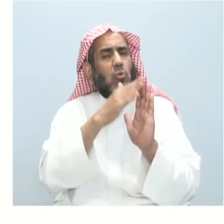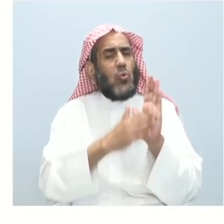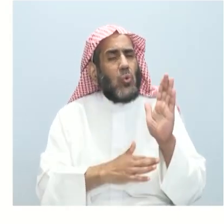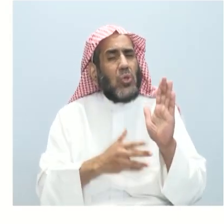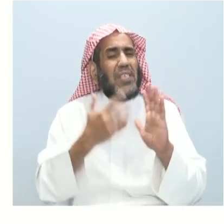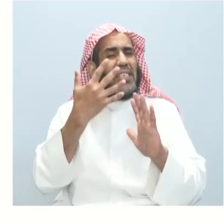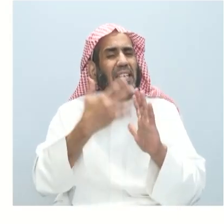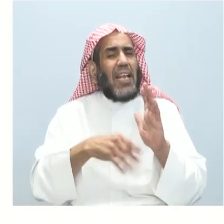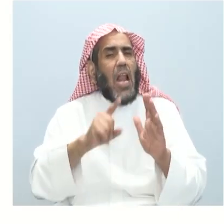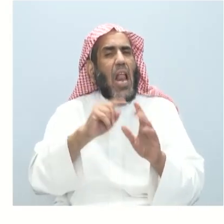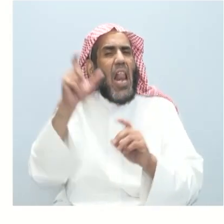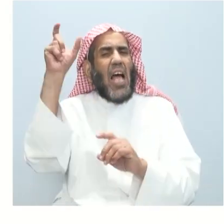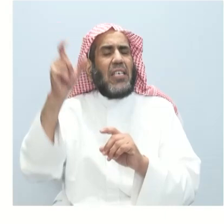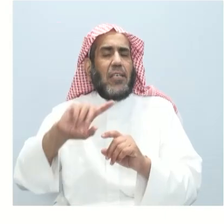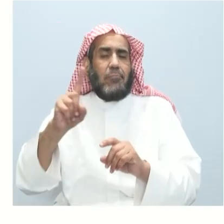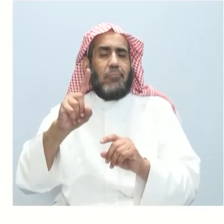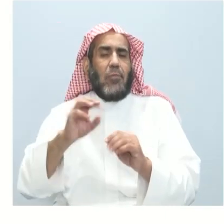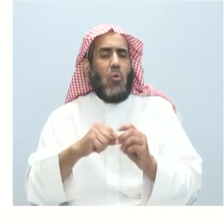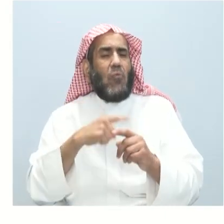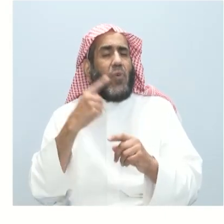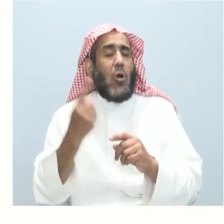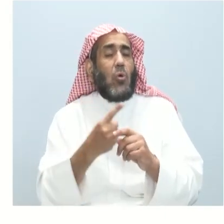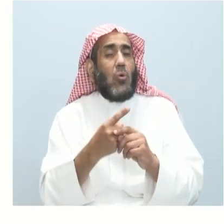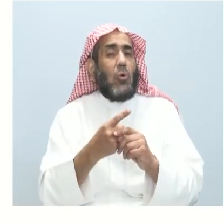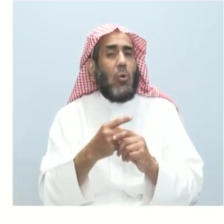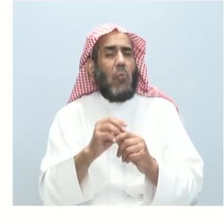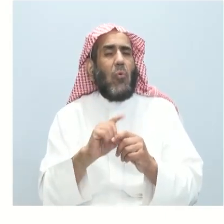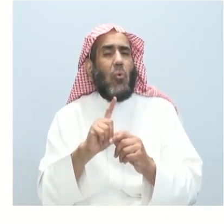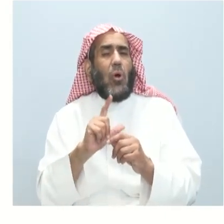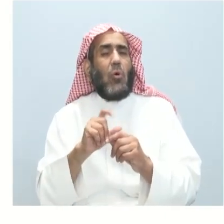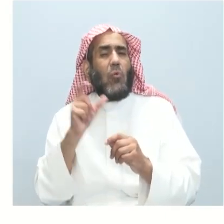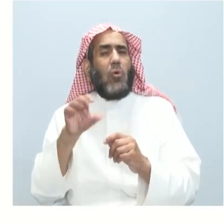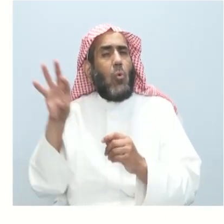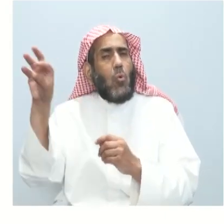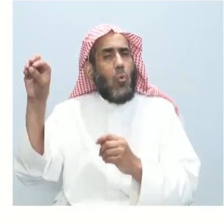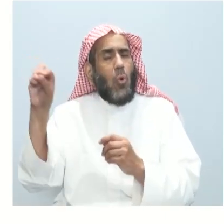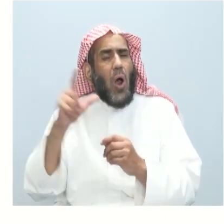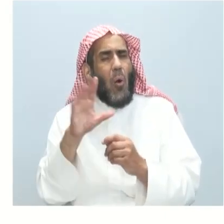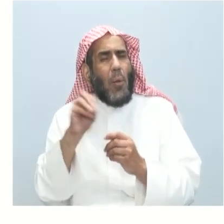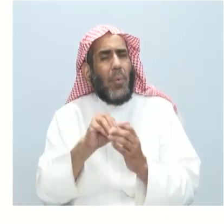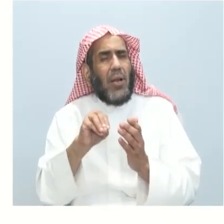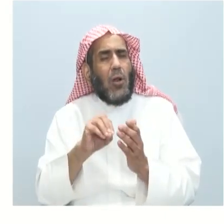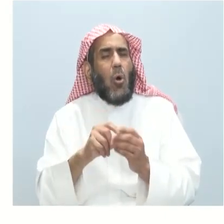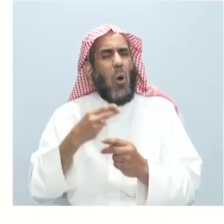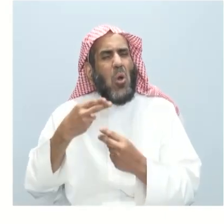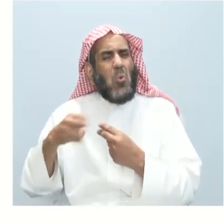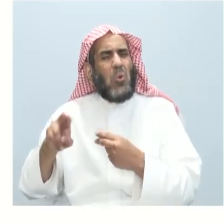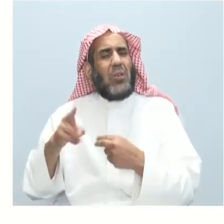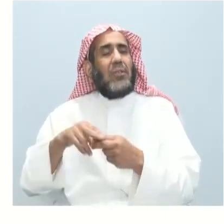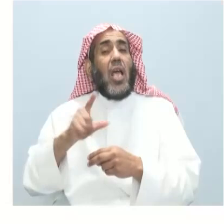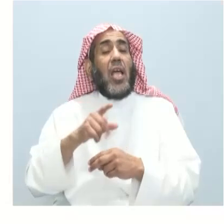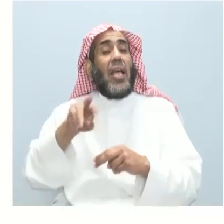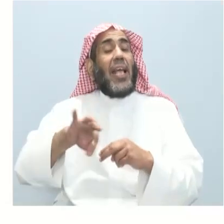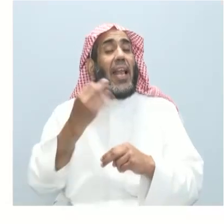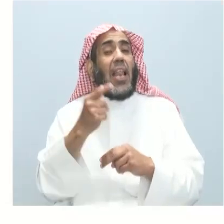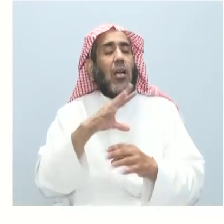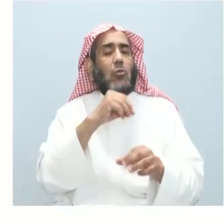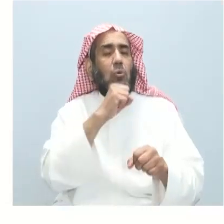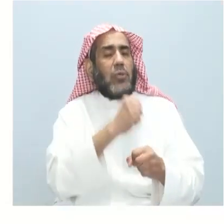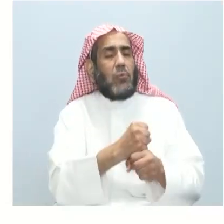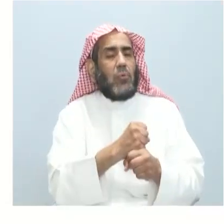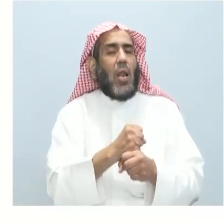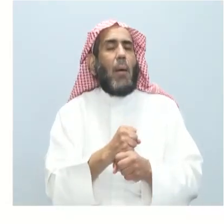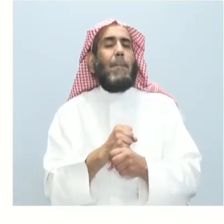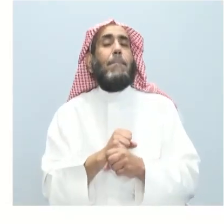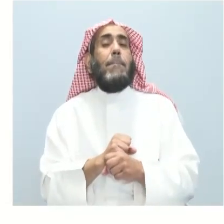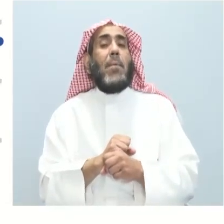الشرعيه لا الاشخاص فكل من ق كل يؤخذ من قوله ويرد الا رسول الله صلى الله